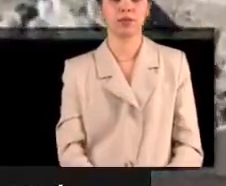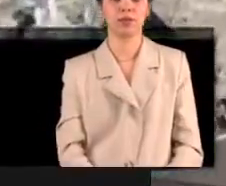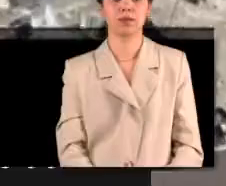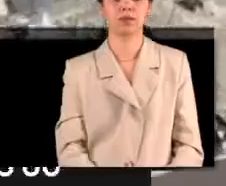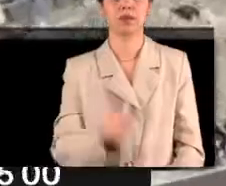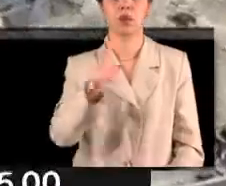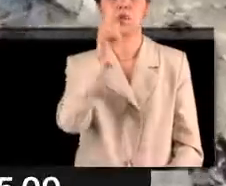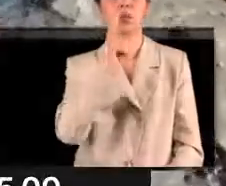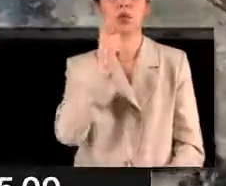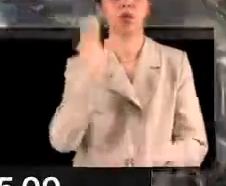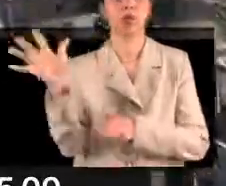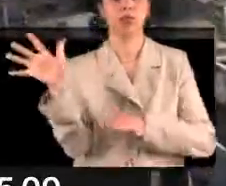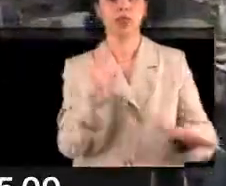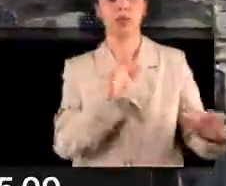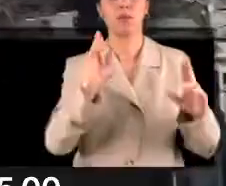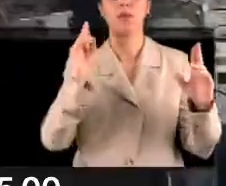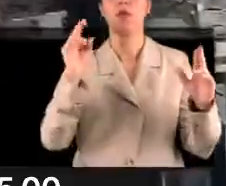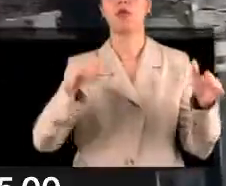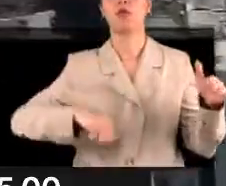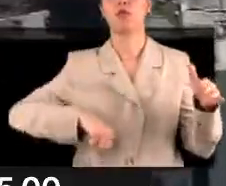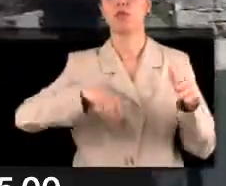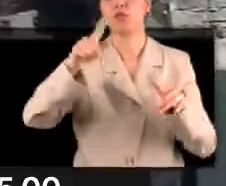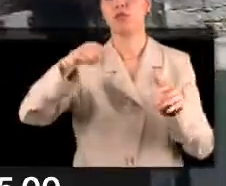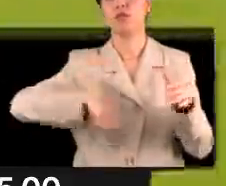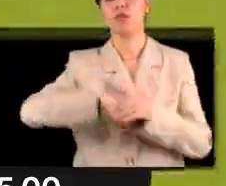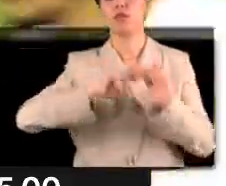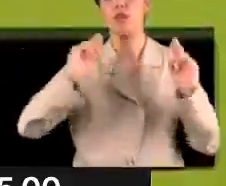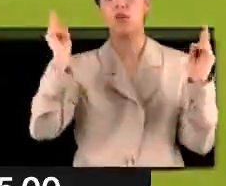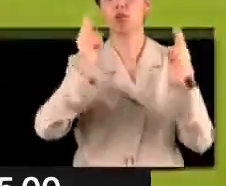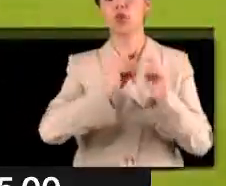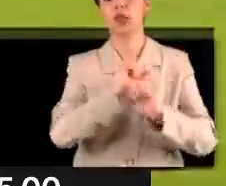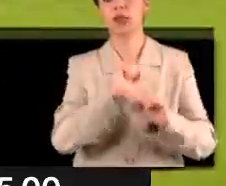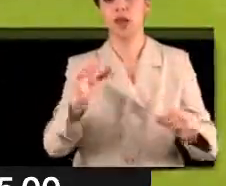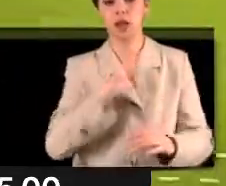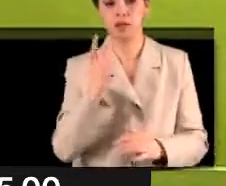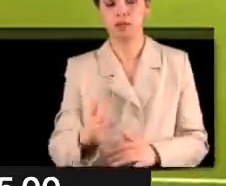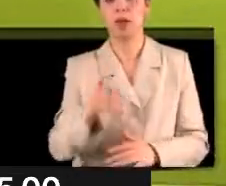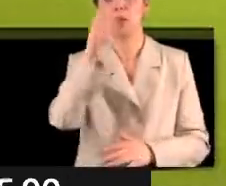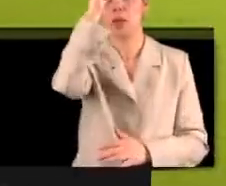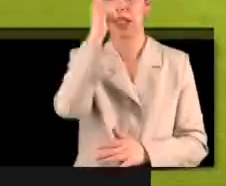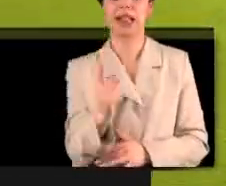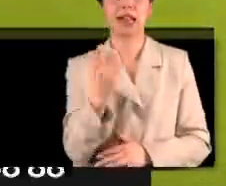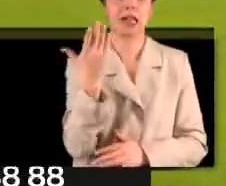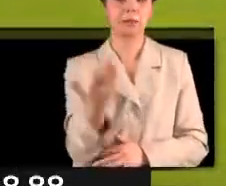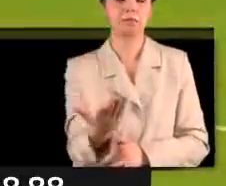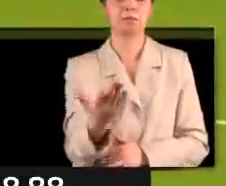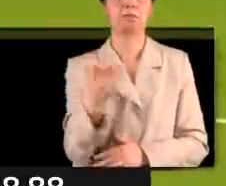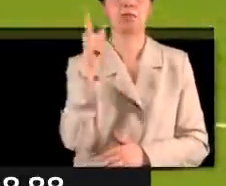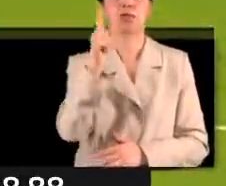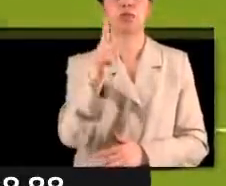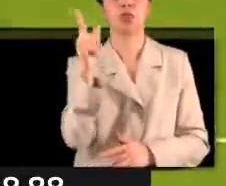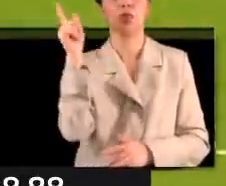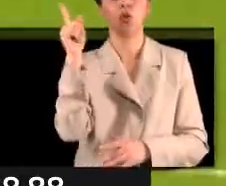Asrın felaketinde futbol camiası da ağır yara aldı. Türk futbol tarihinde bir ilk yaşandı. Mücbir